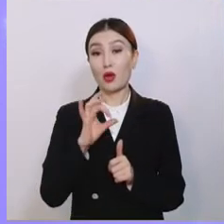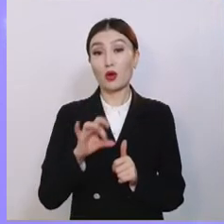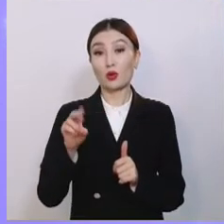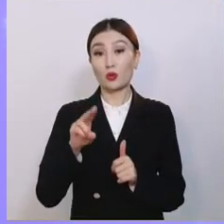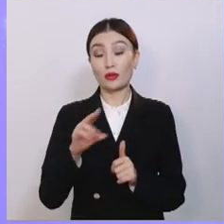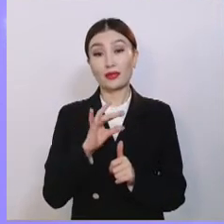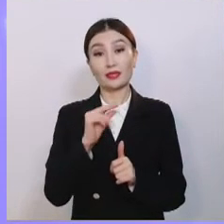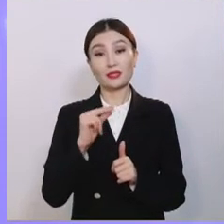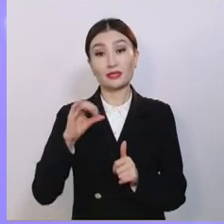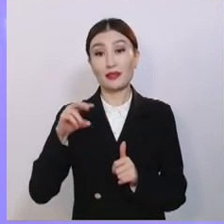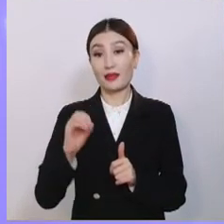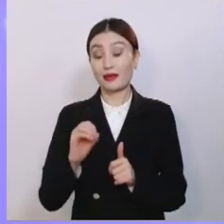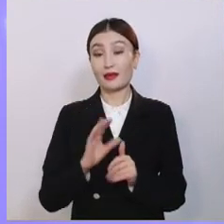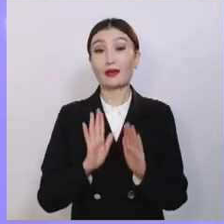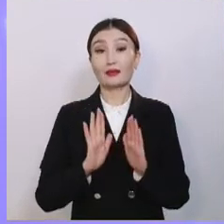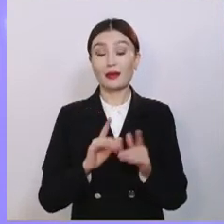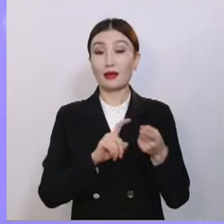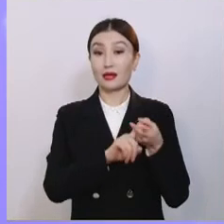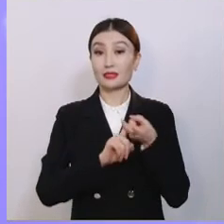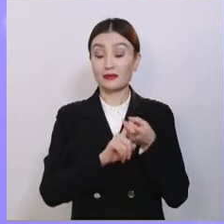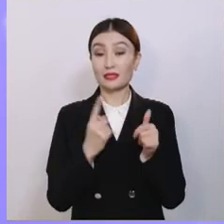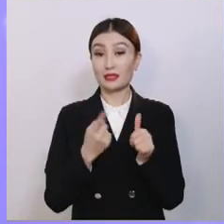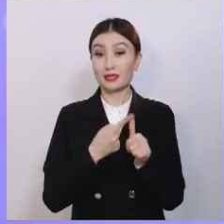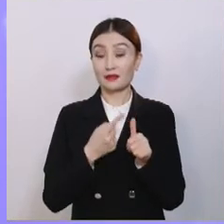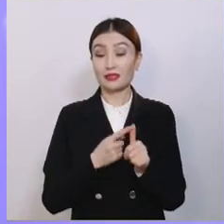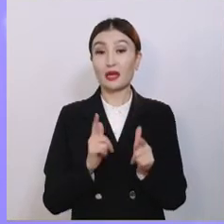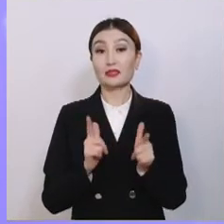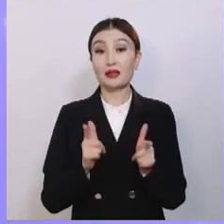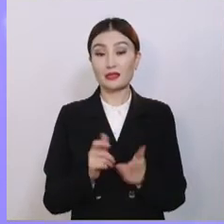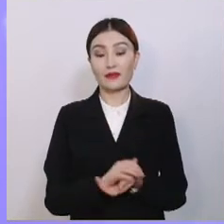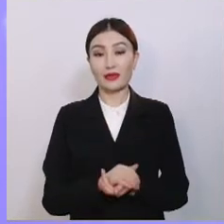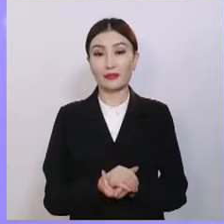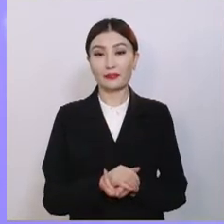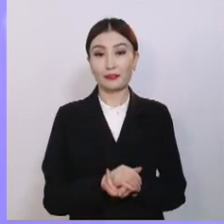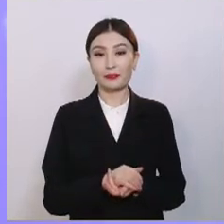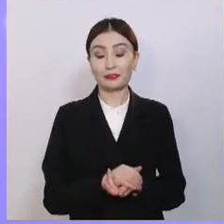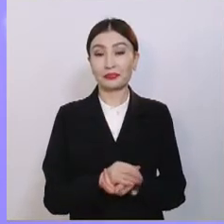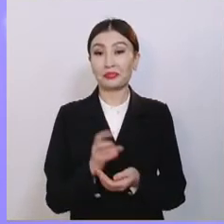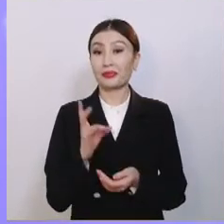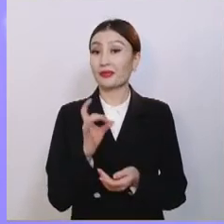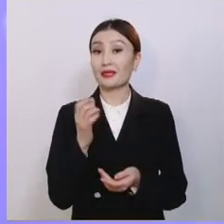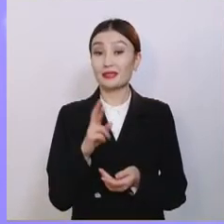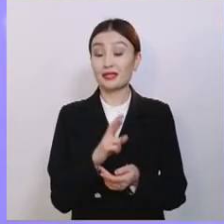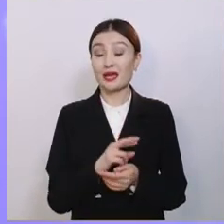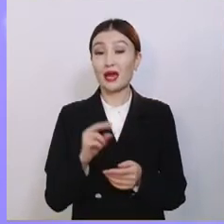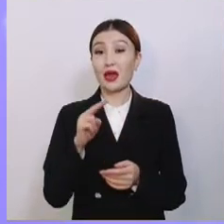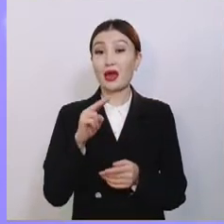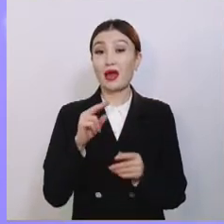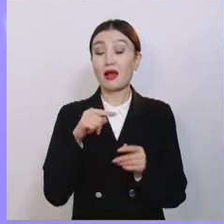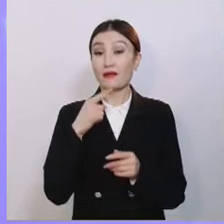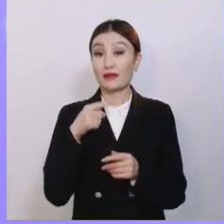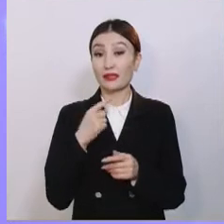роде и числе. Такая связь называется согласованием. Не зря пословица